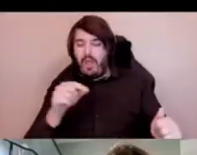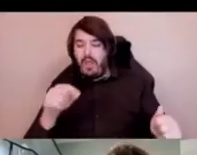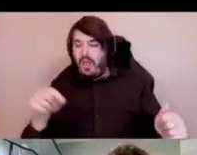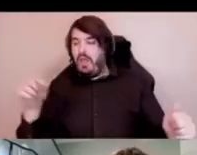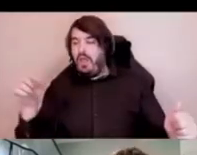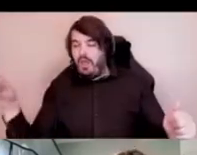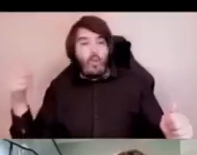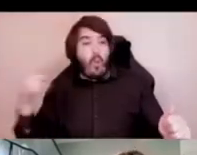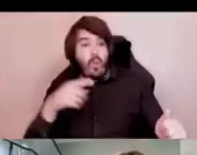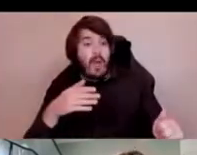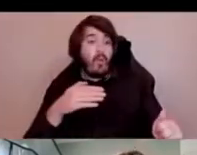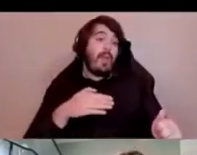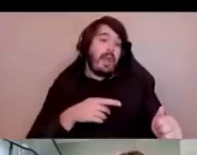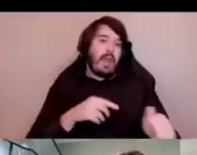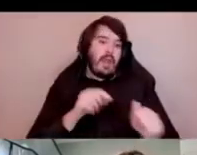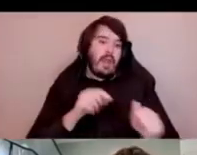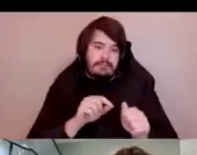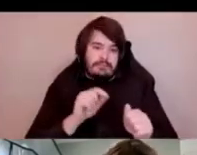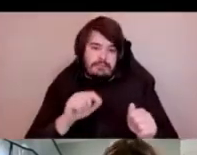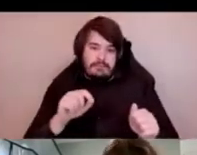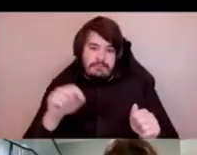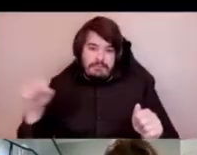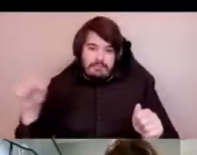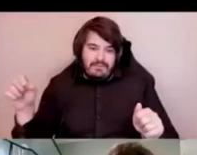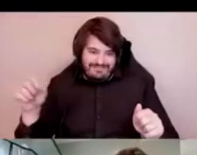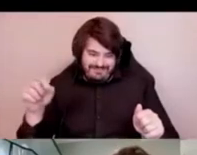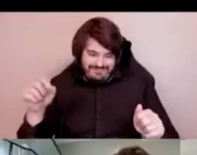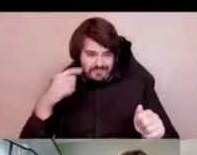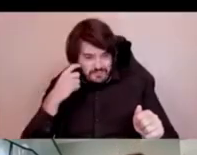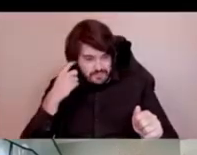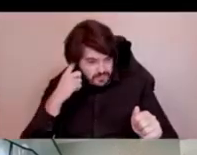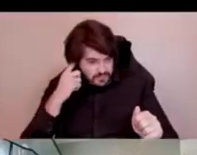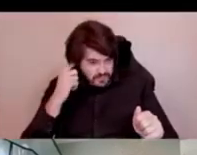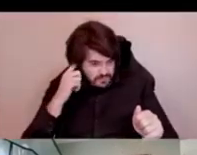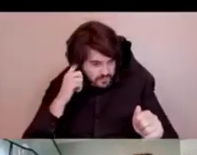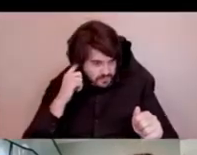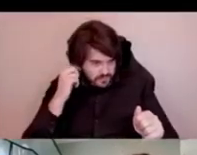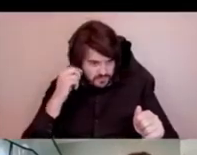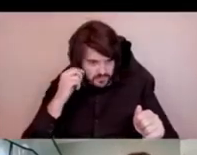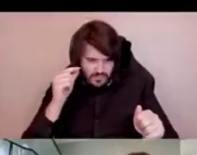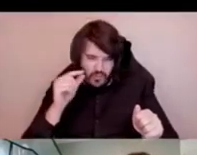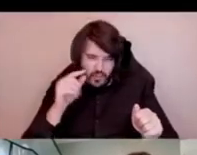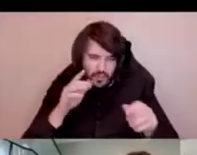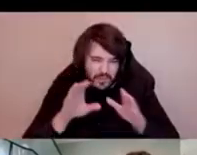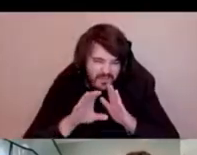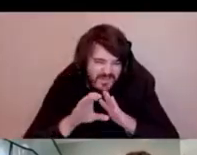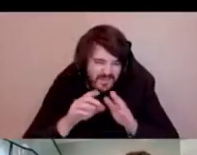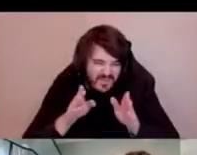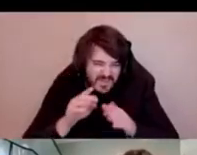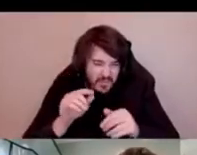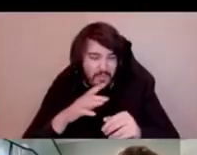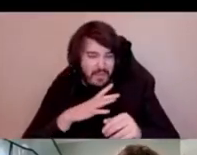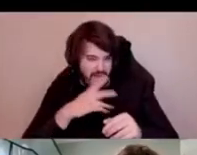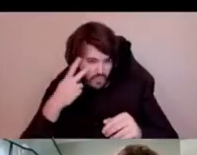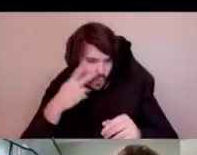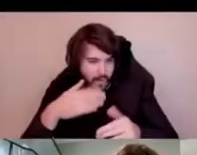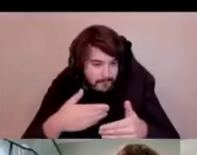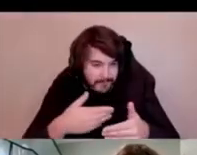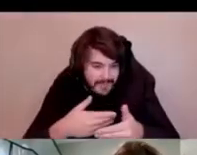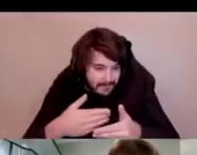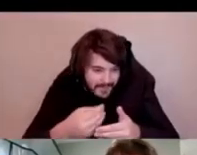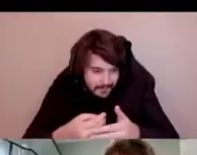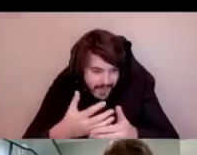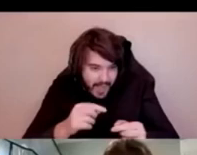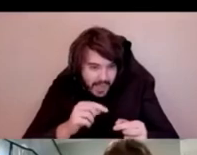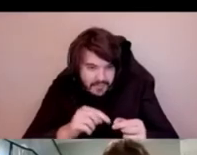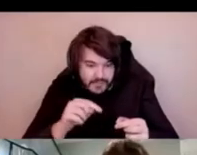puis sont plus adultes. Puis à côté, on peut voir, là c'est petit, mais on peut voir des petits bébés plants qui s'en